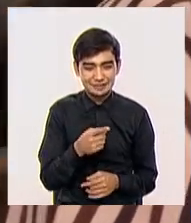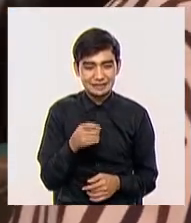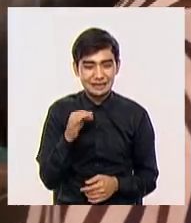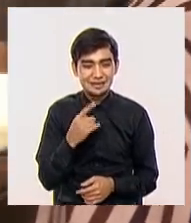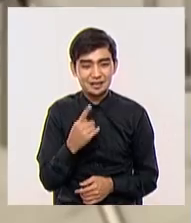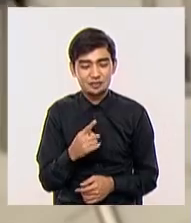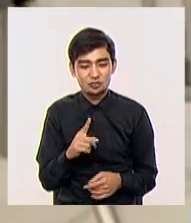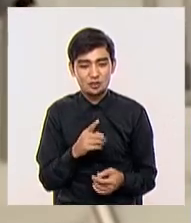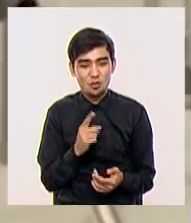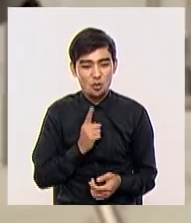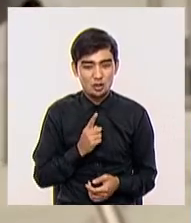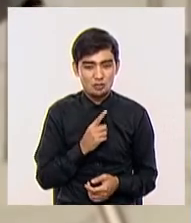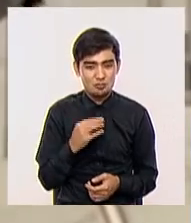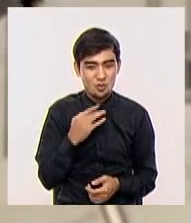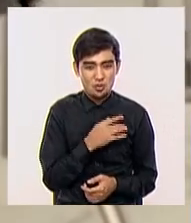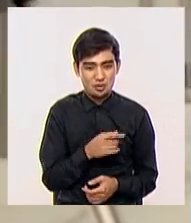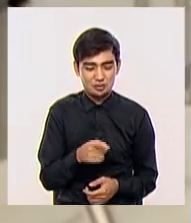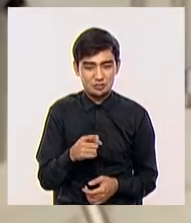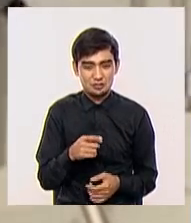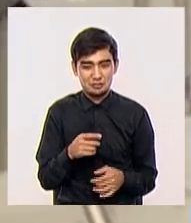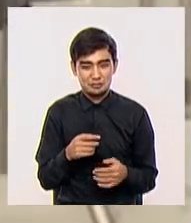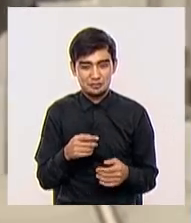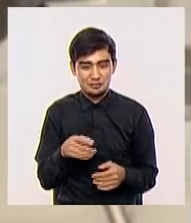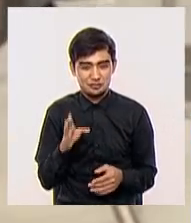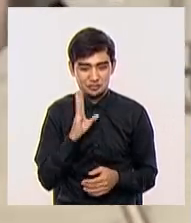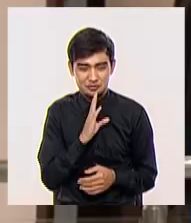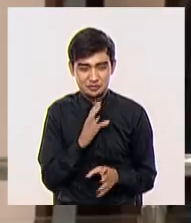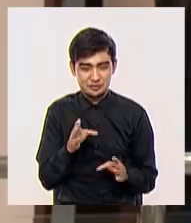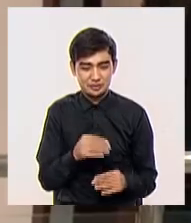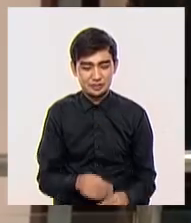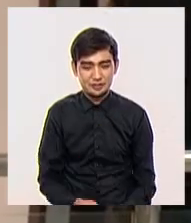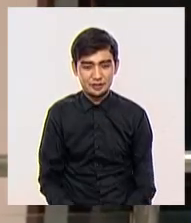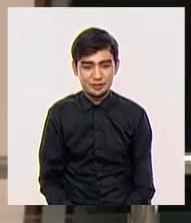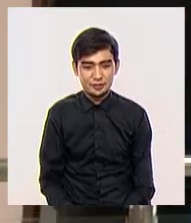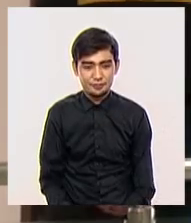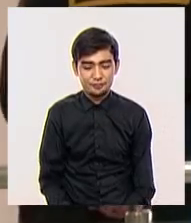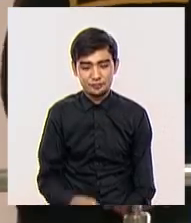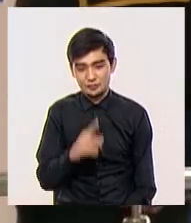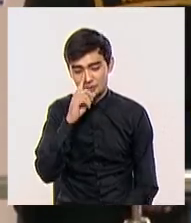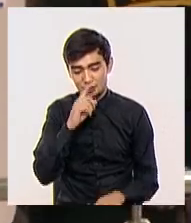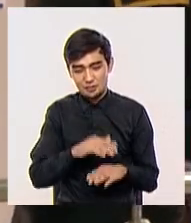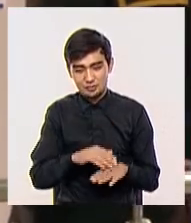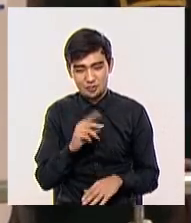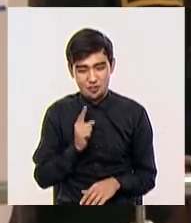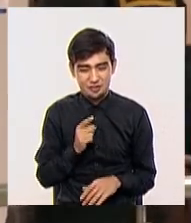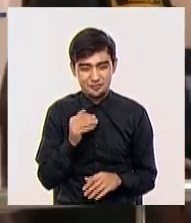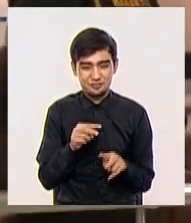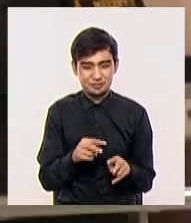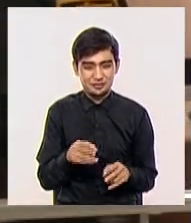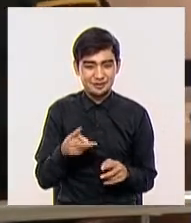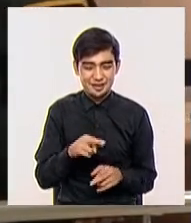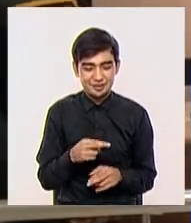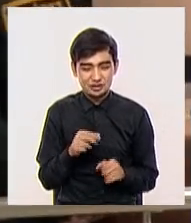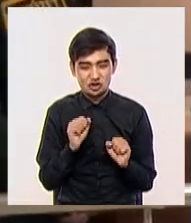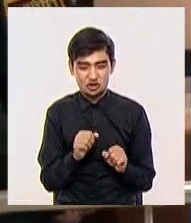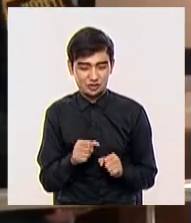қызығы, күзетшілердің көбі нәзік жандылар екен. Күзет қызметін мемлекеттік мүліктерді қорғау мақсатында жалдап